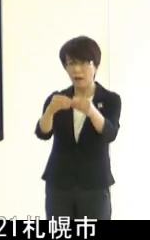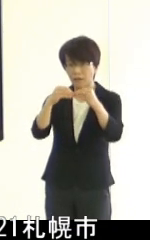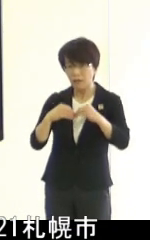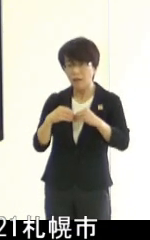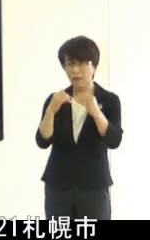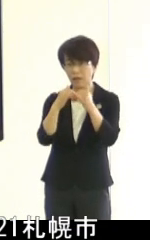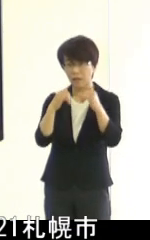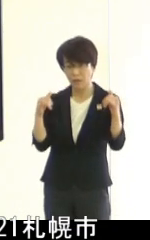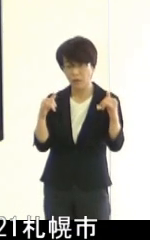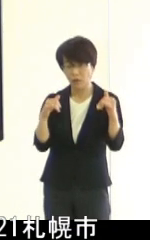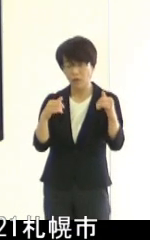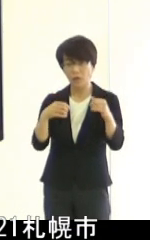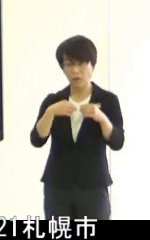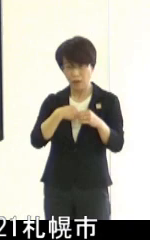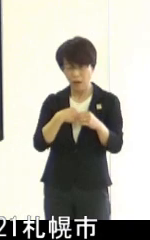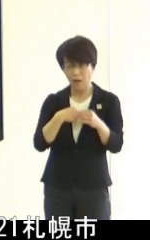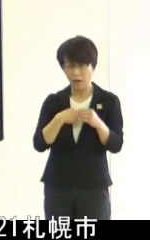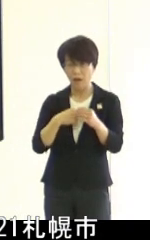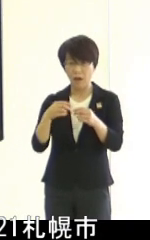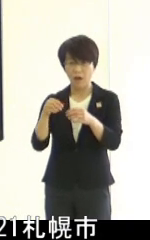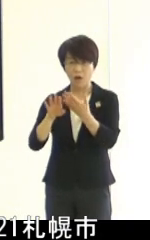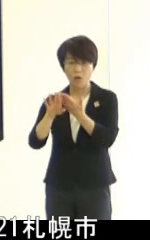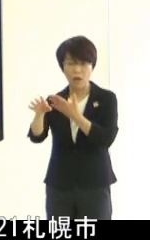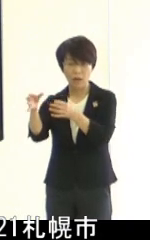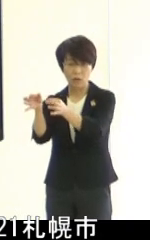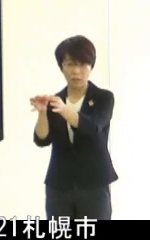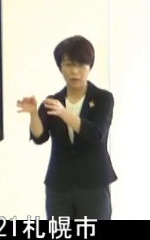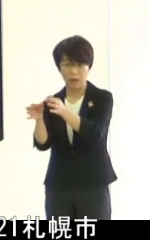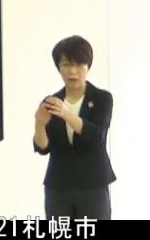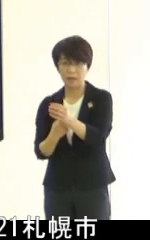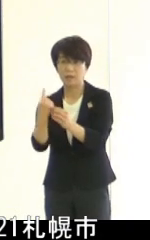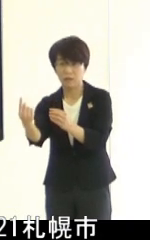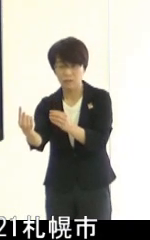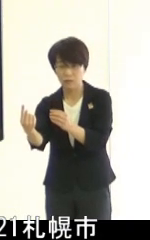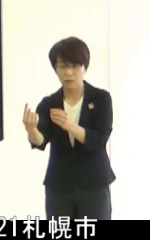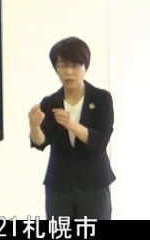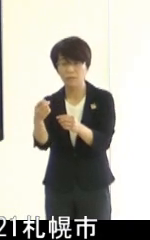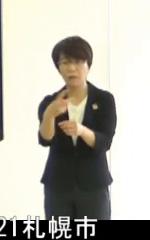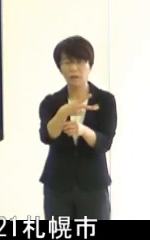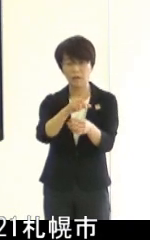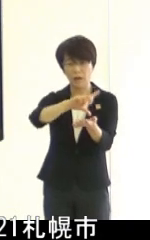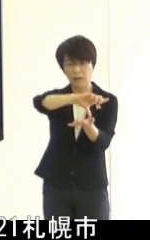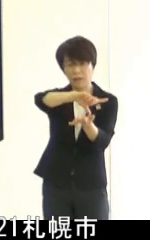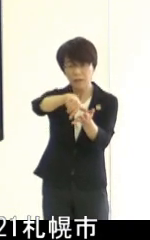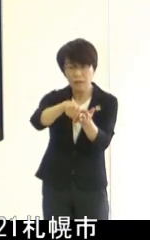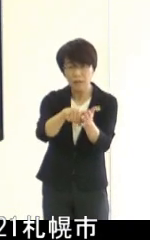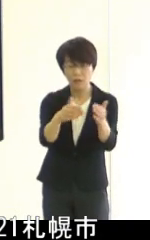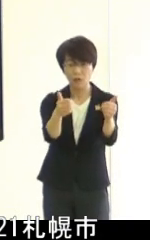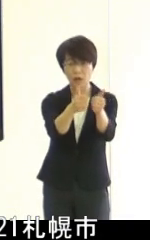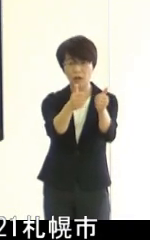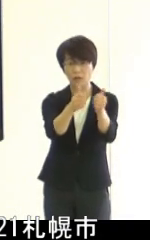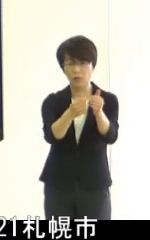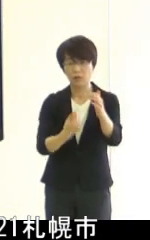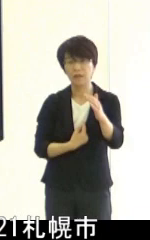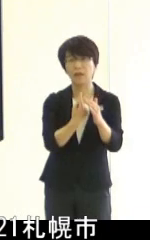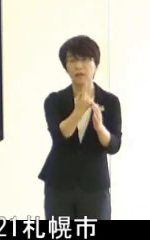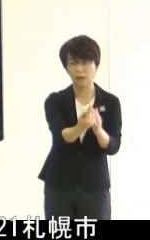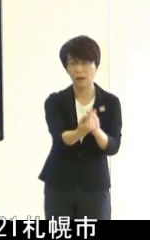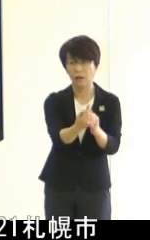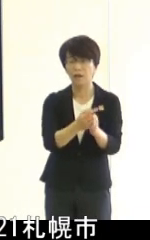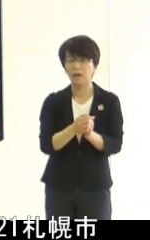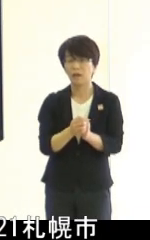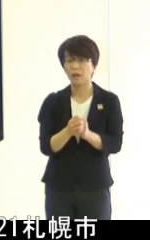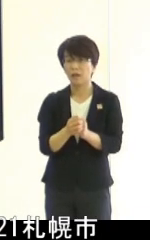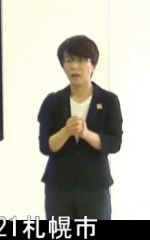のお店を利用されるあるいは地域の会合に二酸化をする頭た足